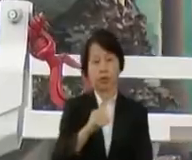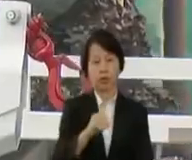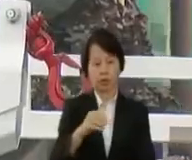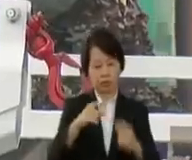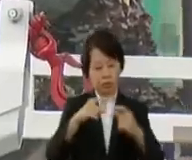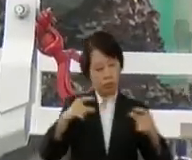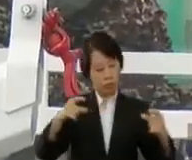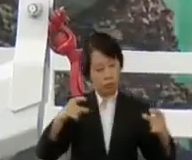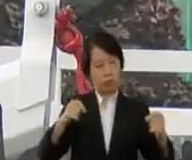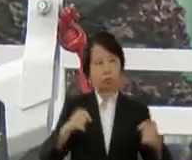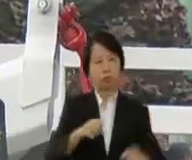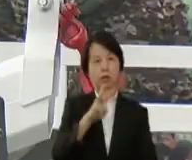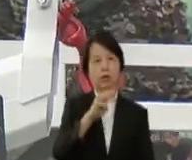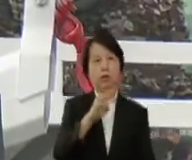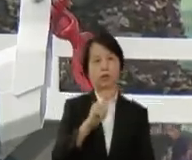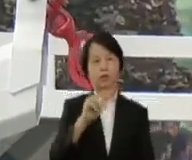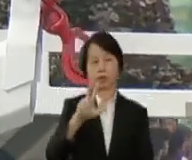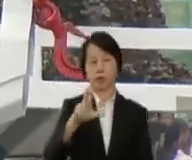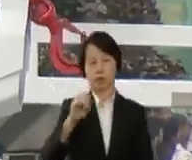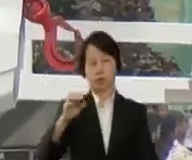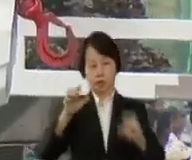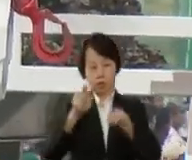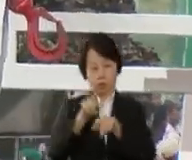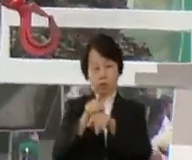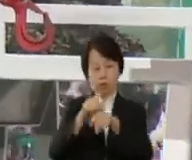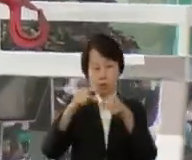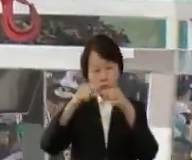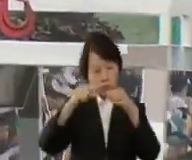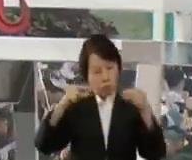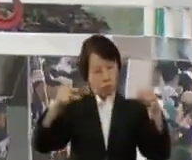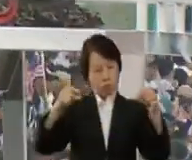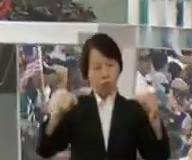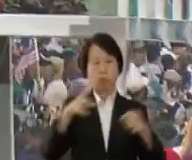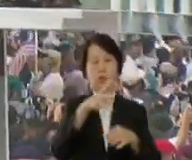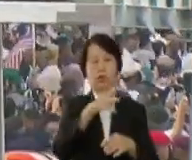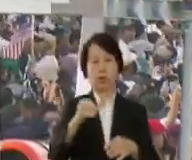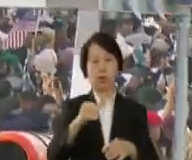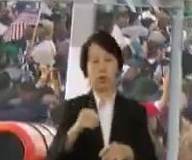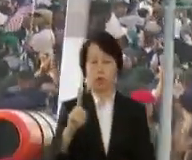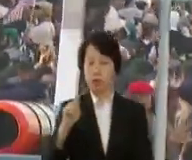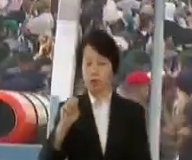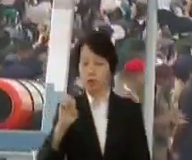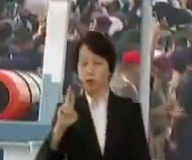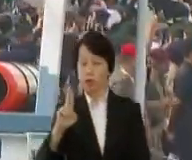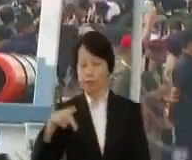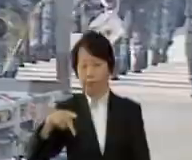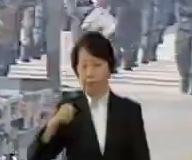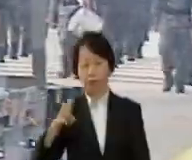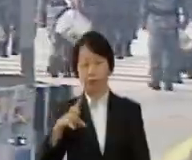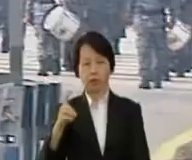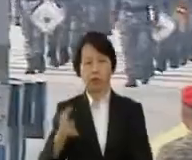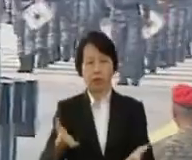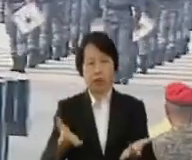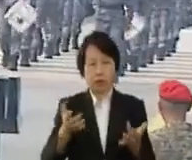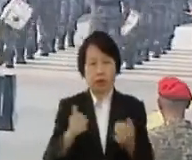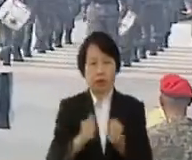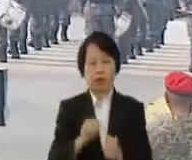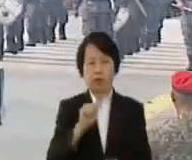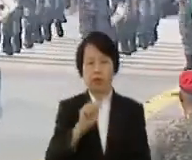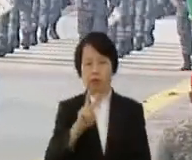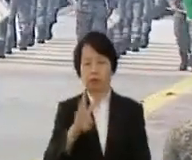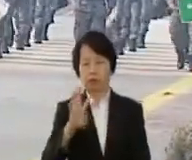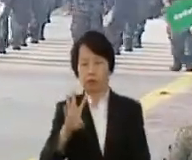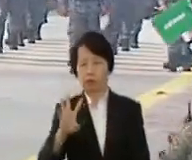misal Exocet SM39 serta torpedo lightweight